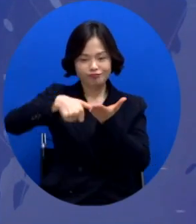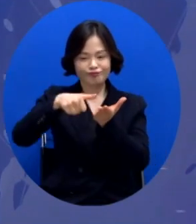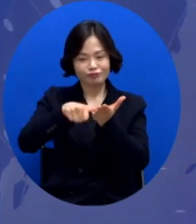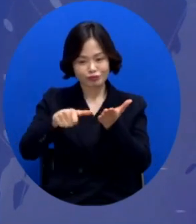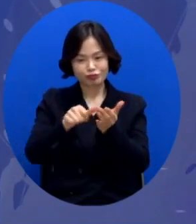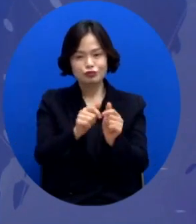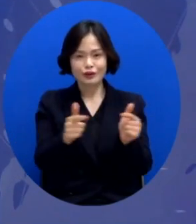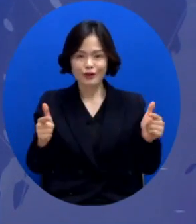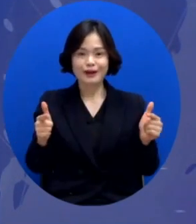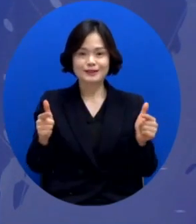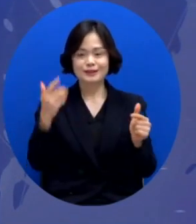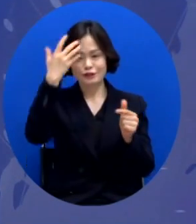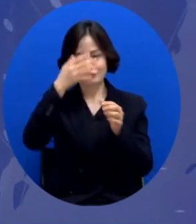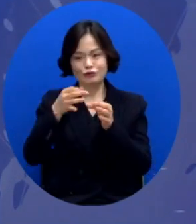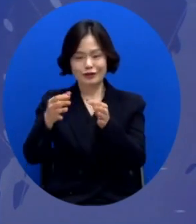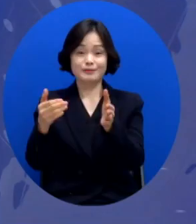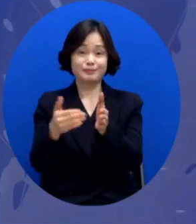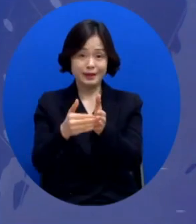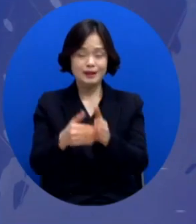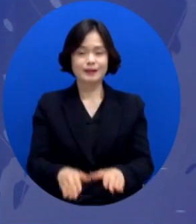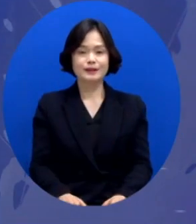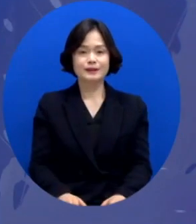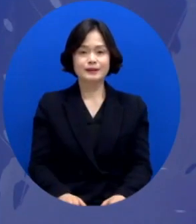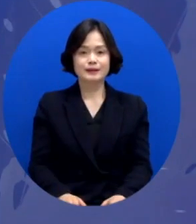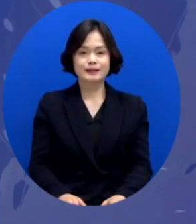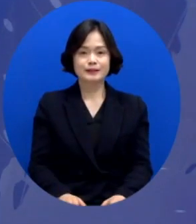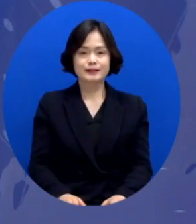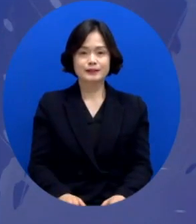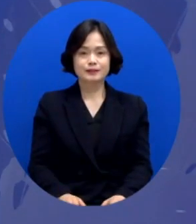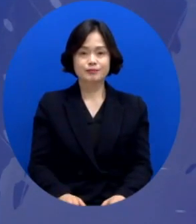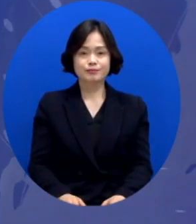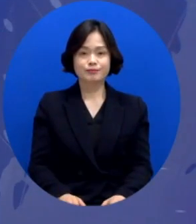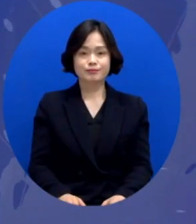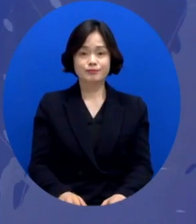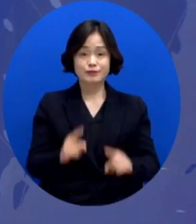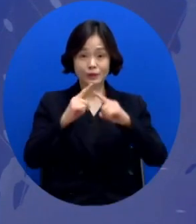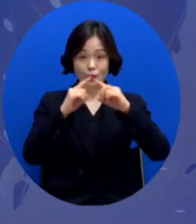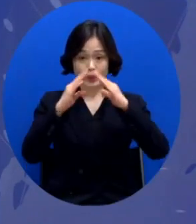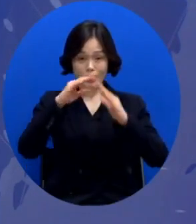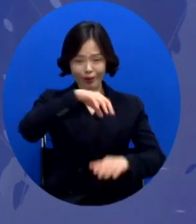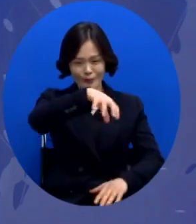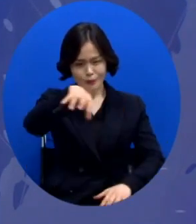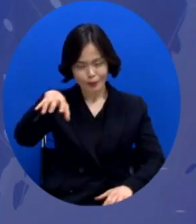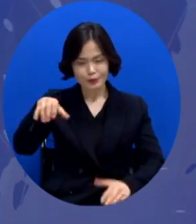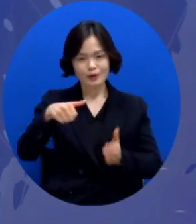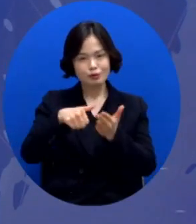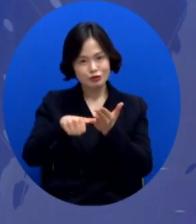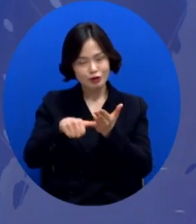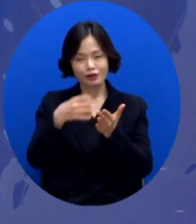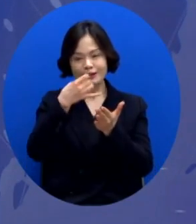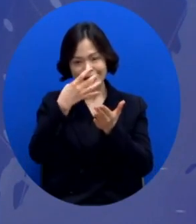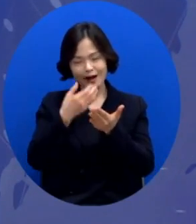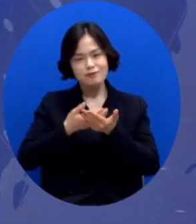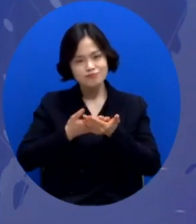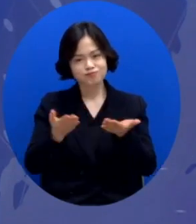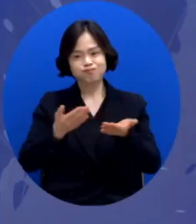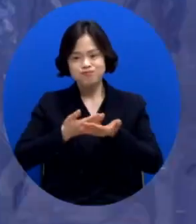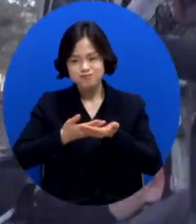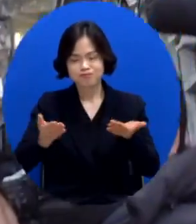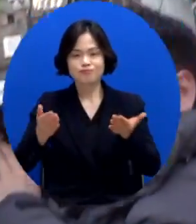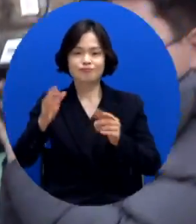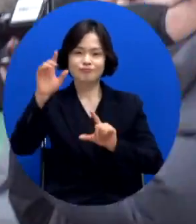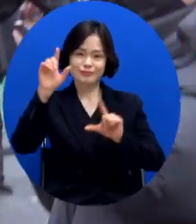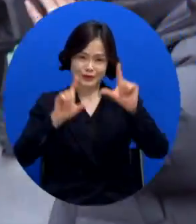등을 전달했습니다. 이 밖에도 전국의 많은 교회들이 지원금과 생필품 지원 등으로 소외 이웃 돕기에